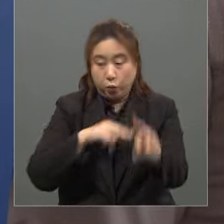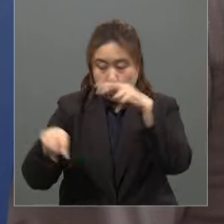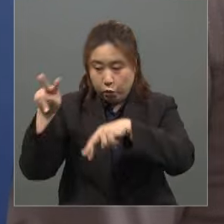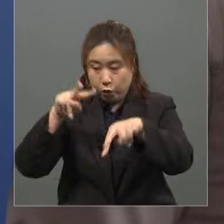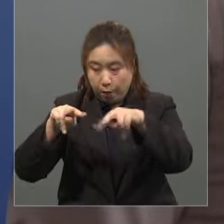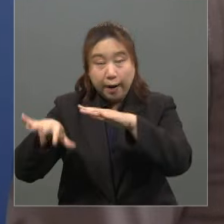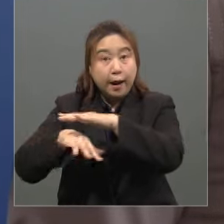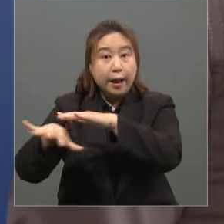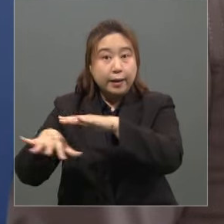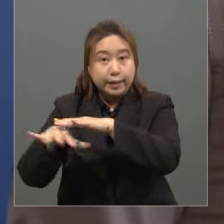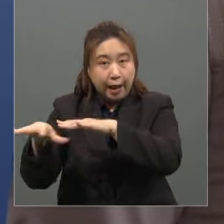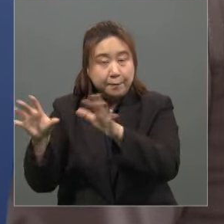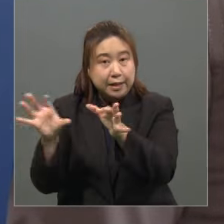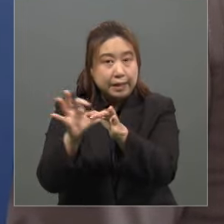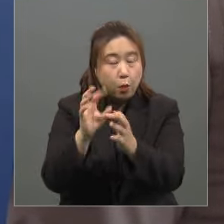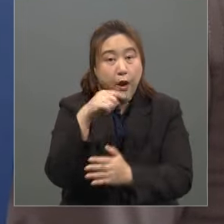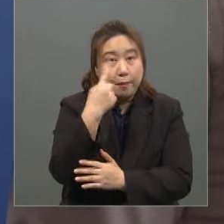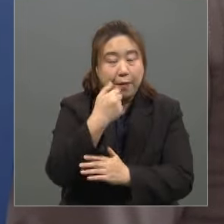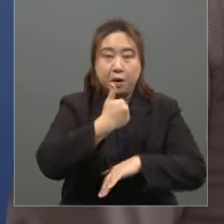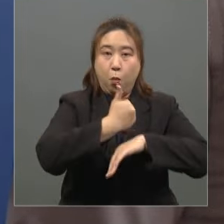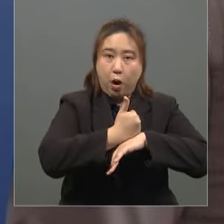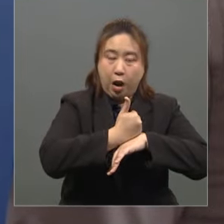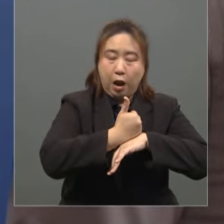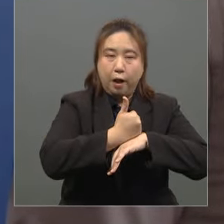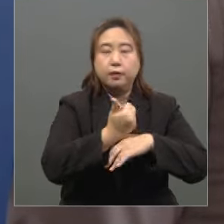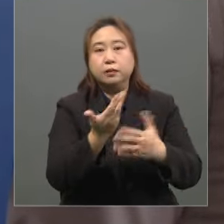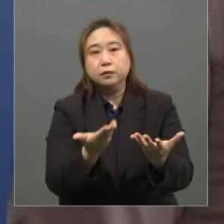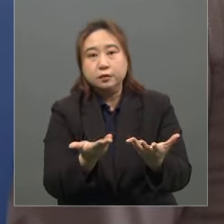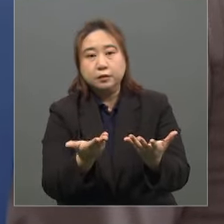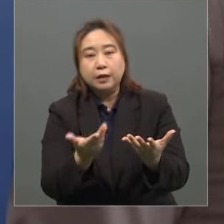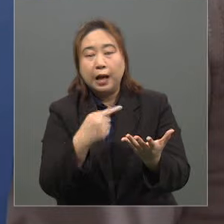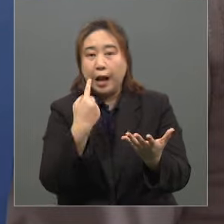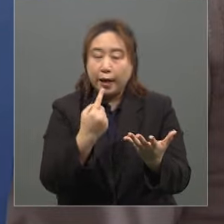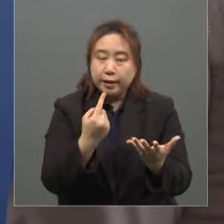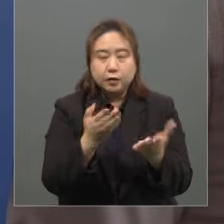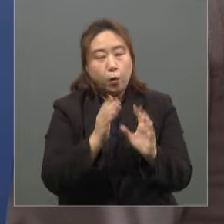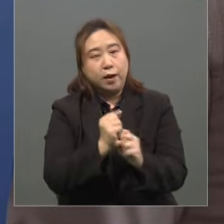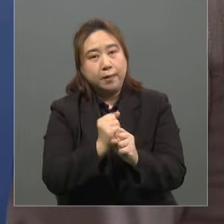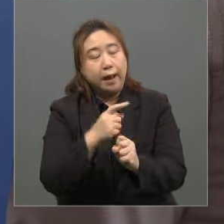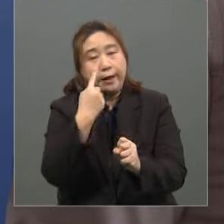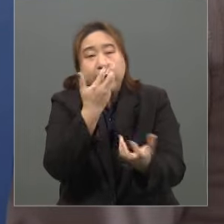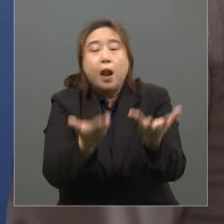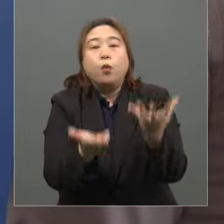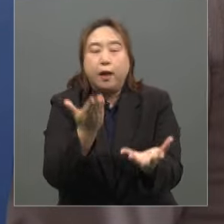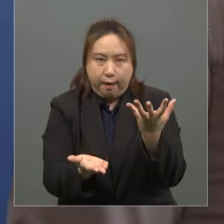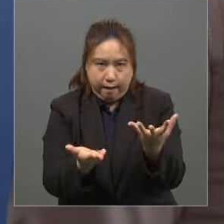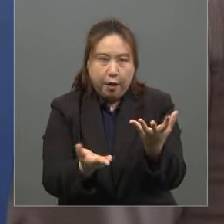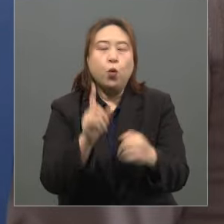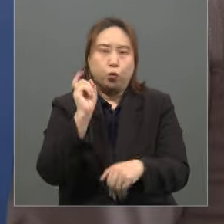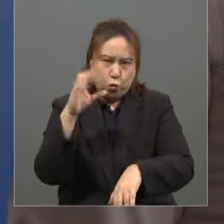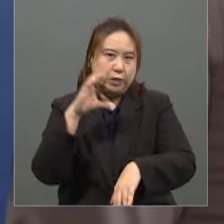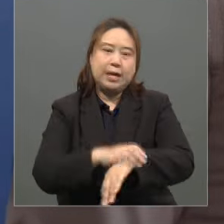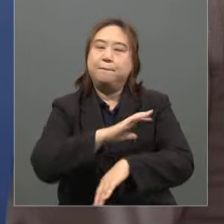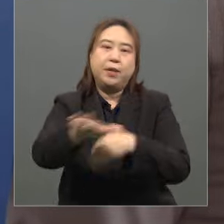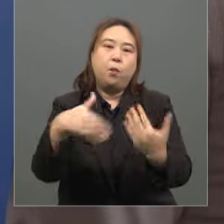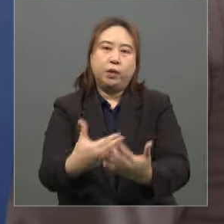านไปพาดพิงถึงไม่ว่าจะเป็นระดับบอสหรือโค้ชหรือเกี่ยวกับพนักงานหรือเป็นผู้ใดก็ตามครับก็คงต้องถูกดำเนินคดีทั้งหม